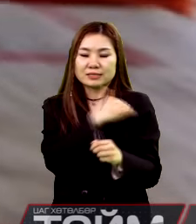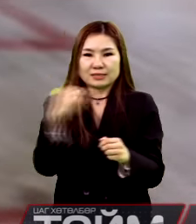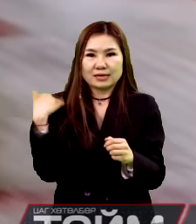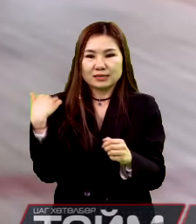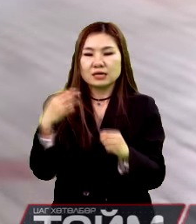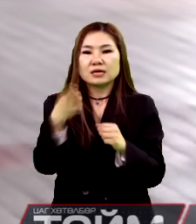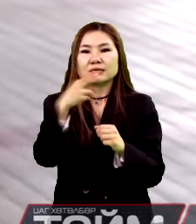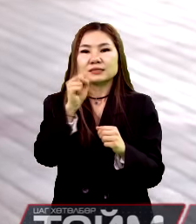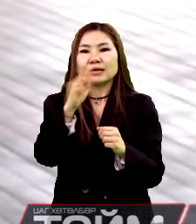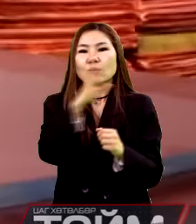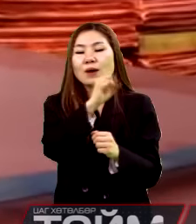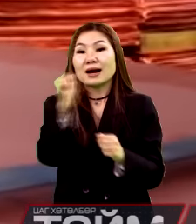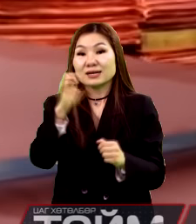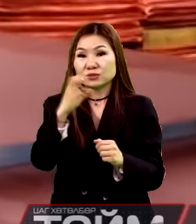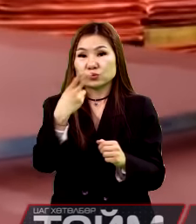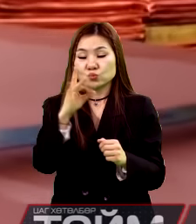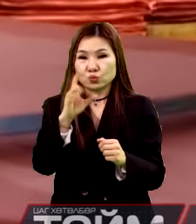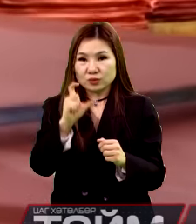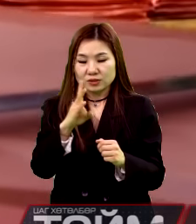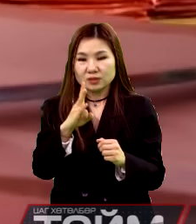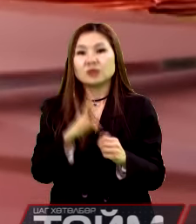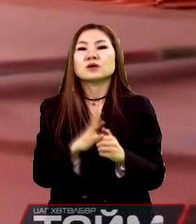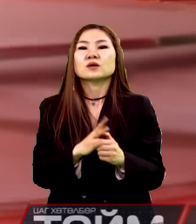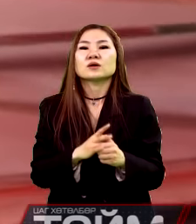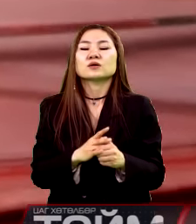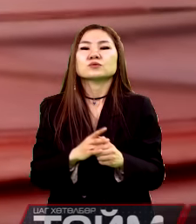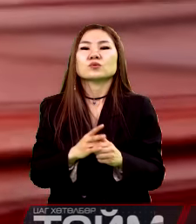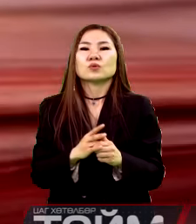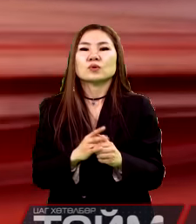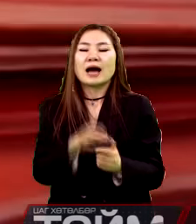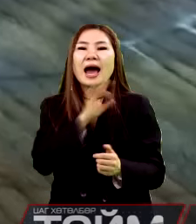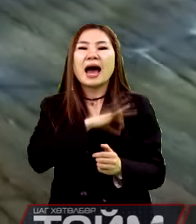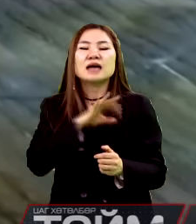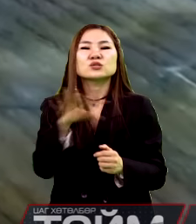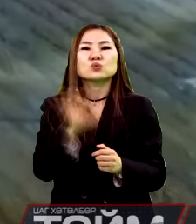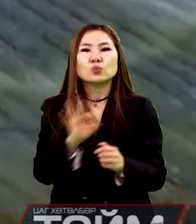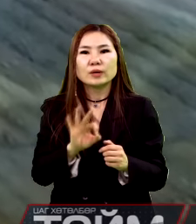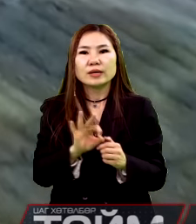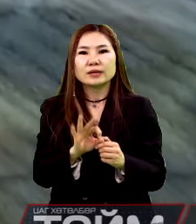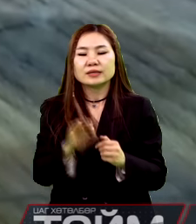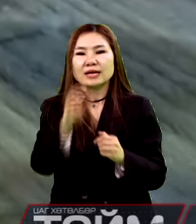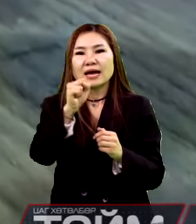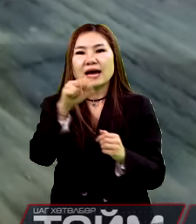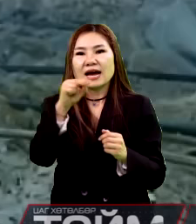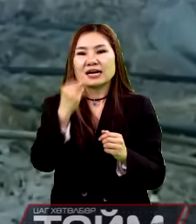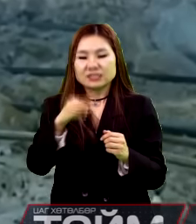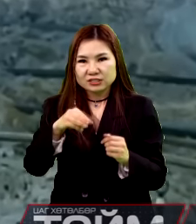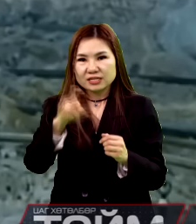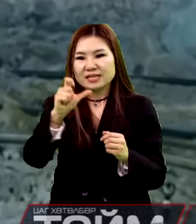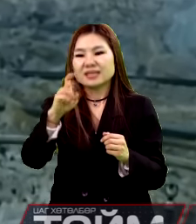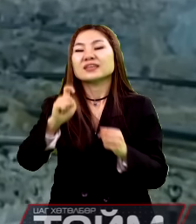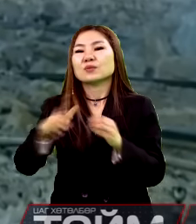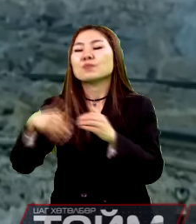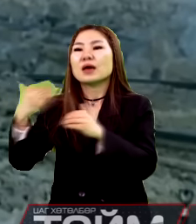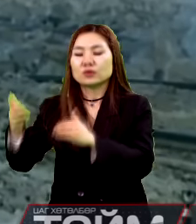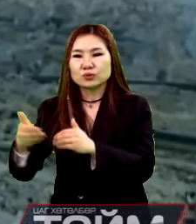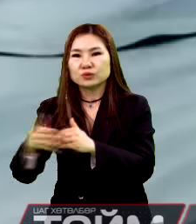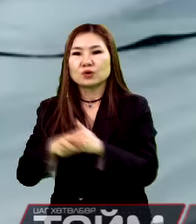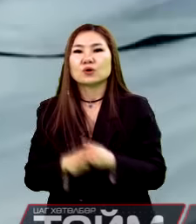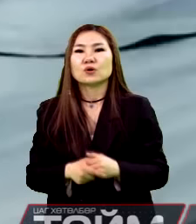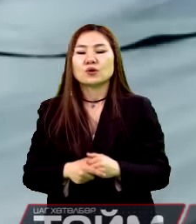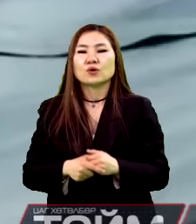байсан даваа сүрэн гэдэг хүн одоо ашиггүй гэж үзээд тийм дүгэлт гаргаад тэр ачит ихт гэдэг компанид олгоцсон юм